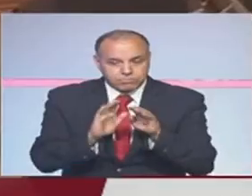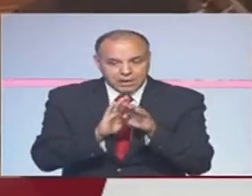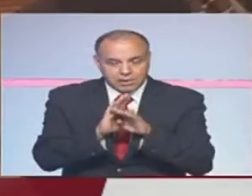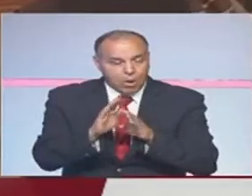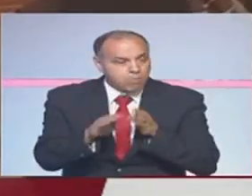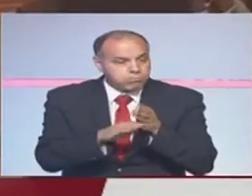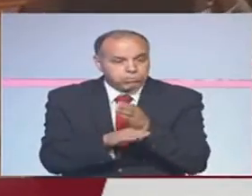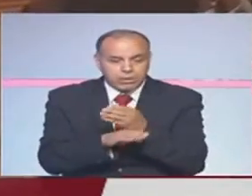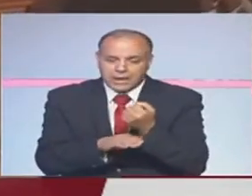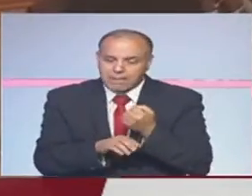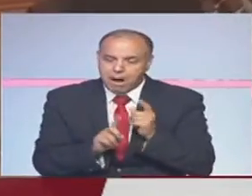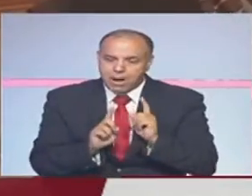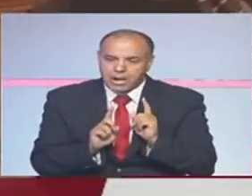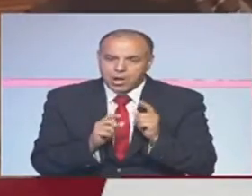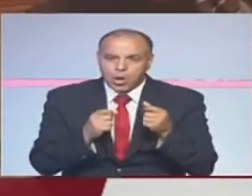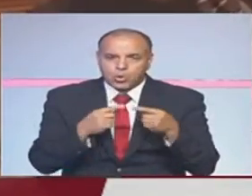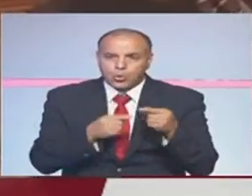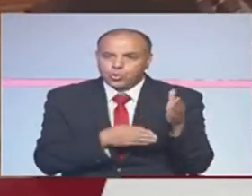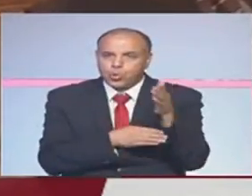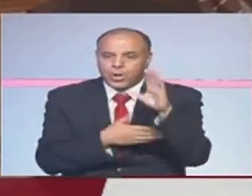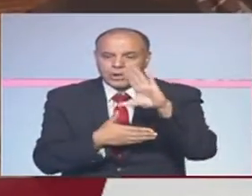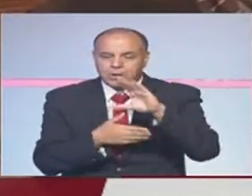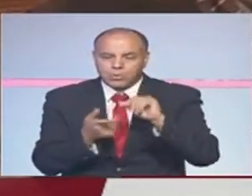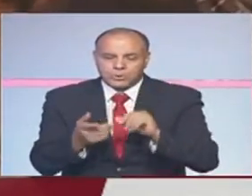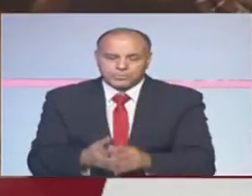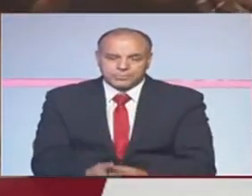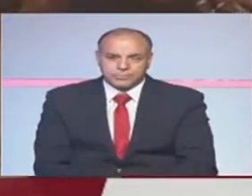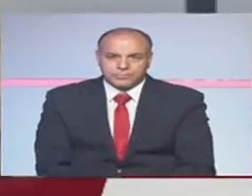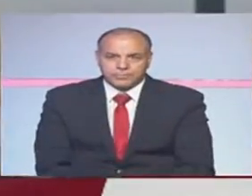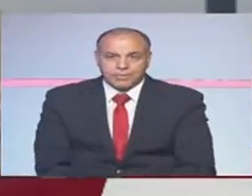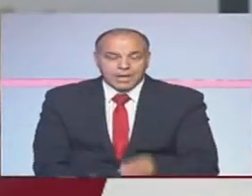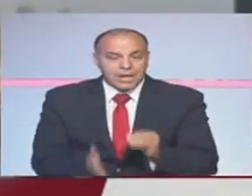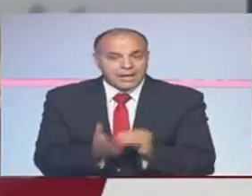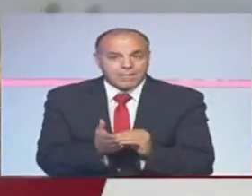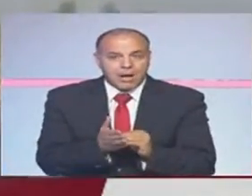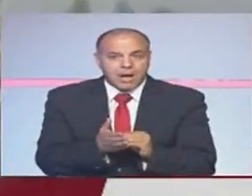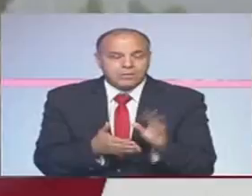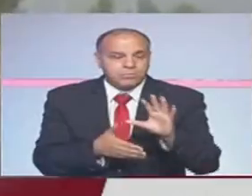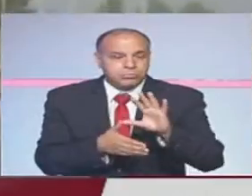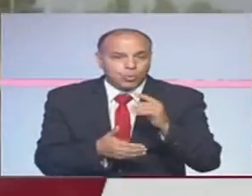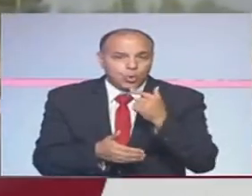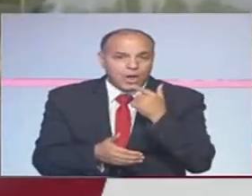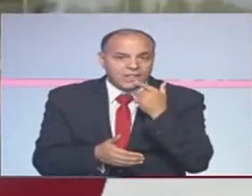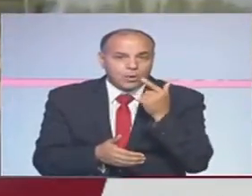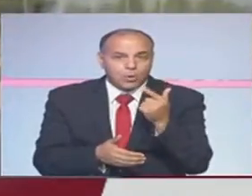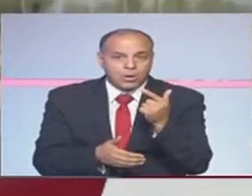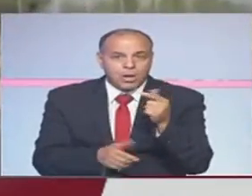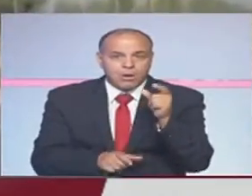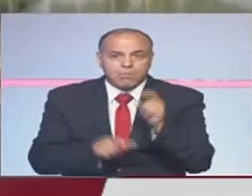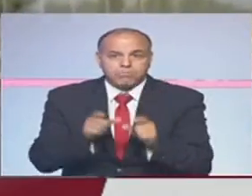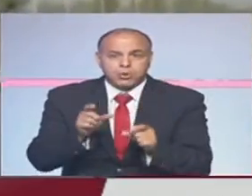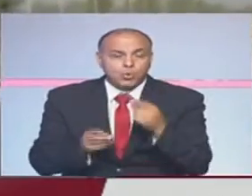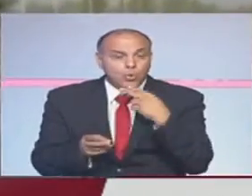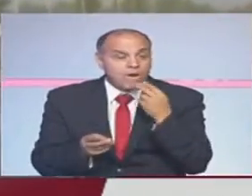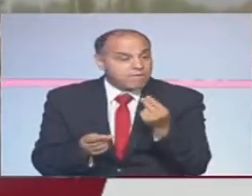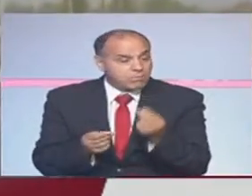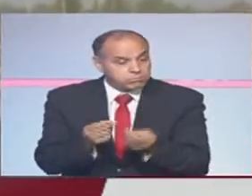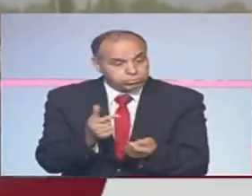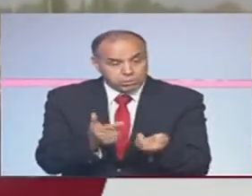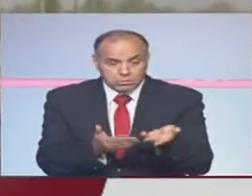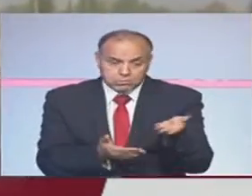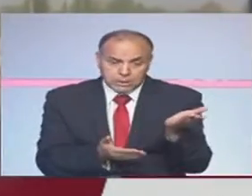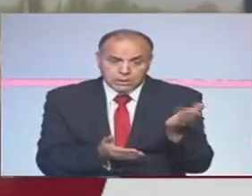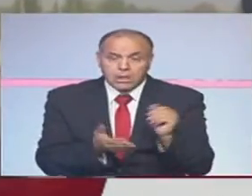هجمات ارهابيه ضد دول حلف شمال الاطلسي كما دعا الخطه لذلك لتسهيل مبادره جميع من يرغبون في